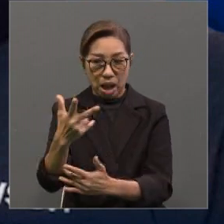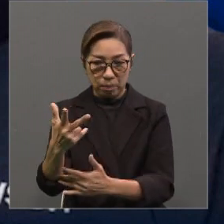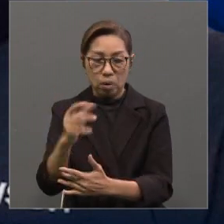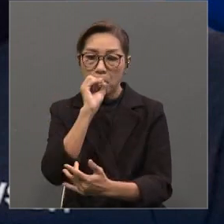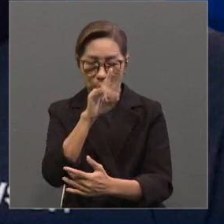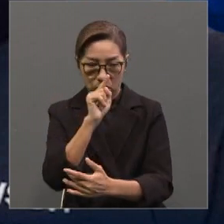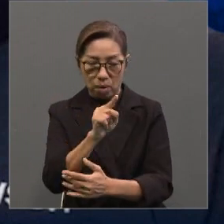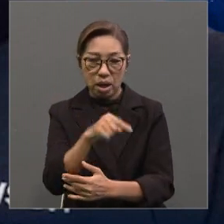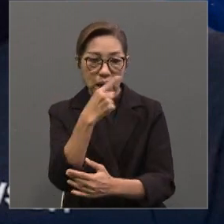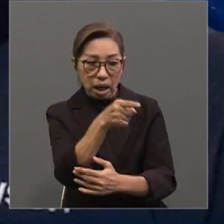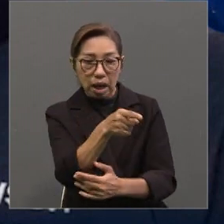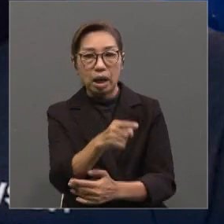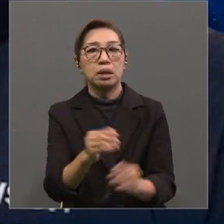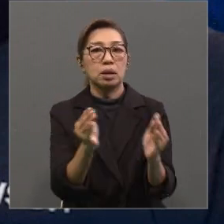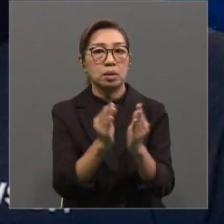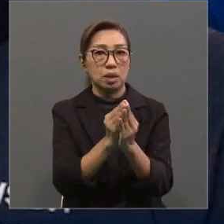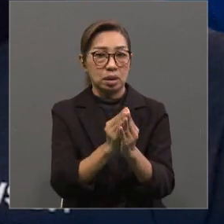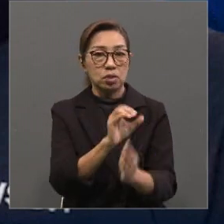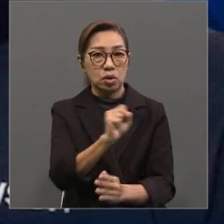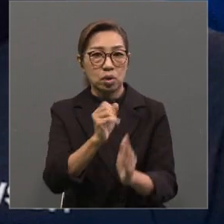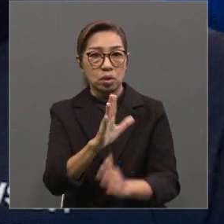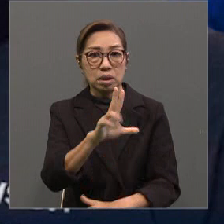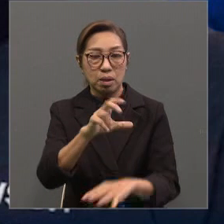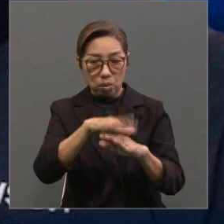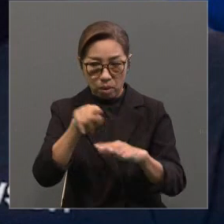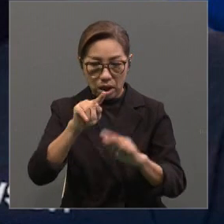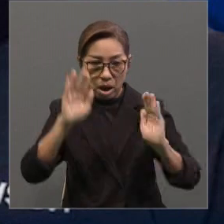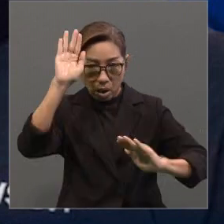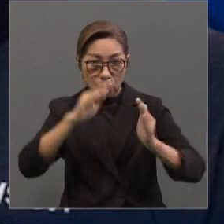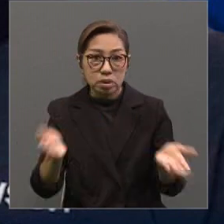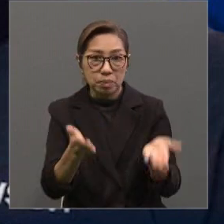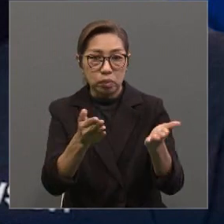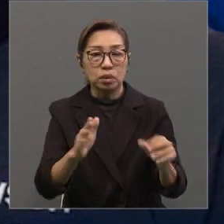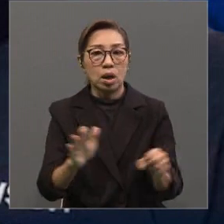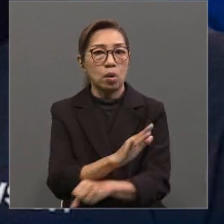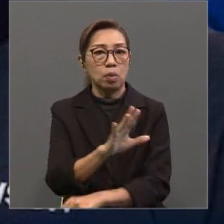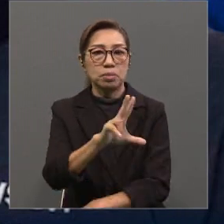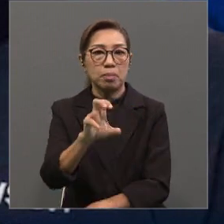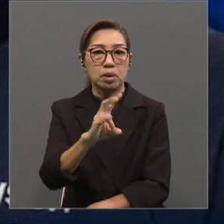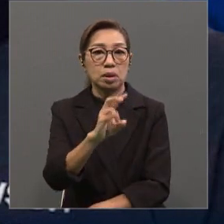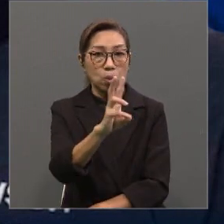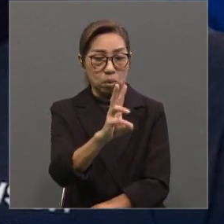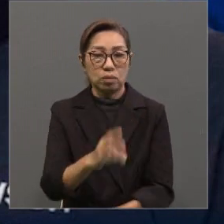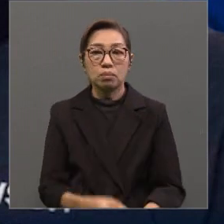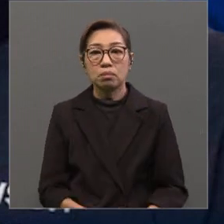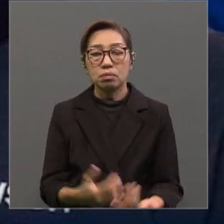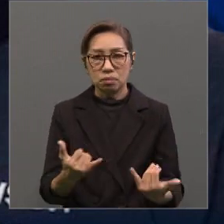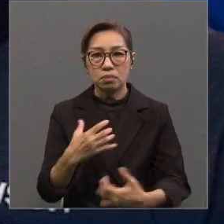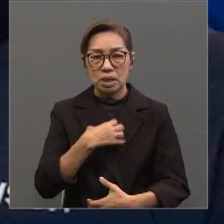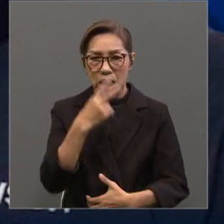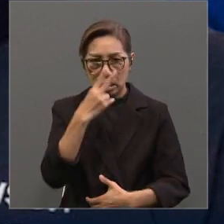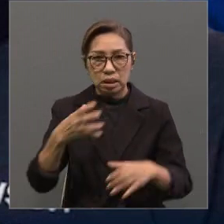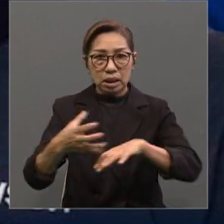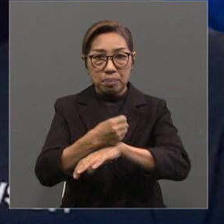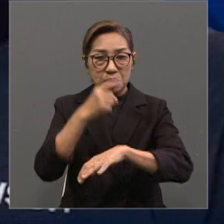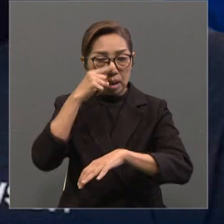พรรคที่มีเสียงเกิน300เสียงให้ได้ครบ376เสียงค่ะซึ่งนายสิทธาเองก็บอกว่าก็อยากเห็นการเมื